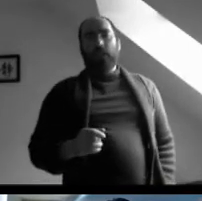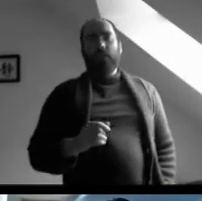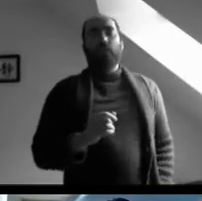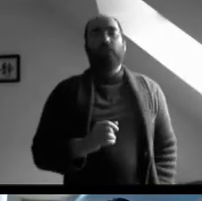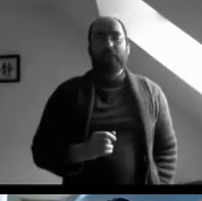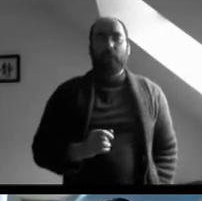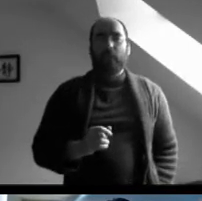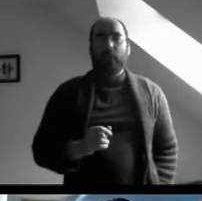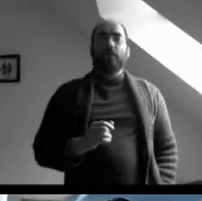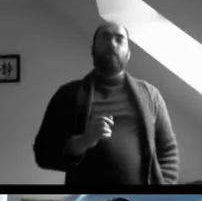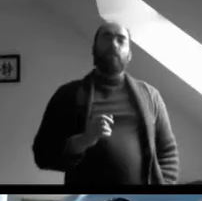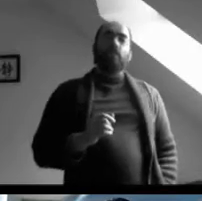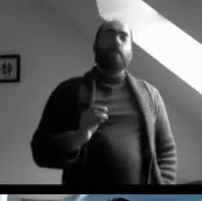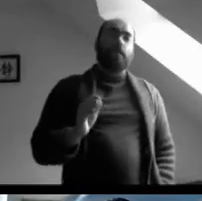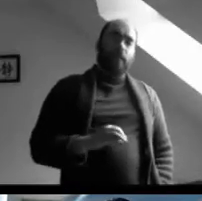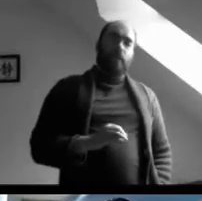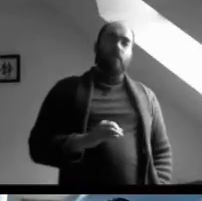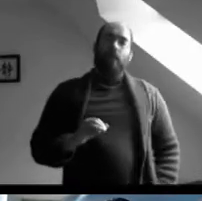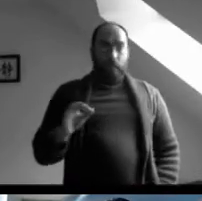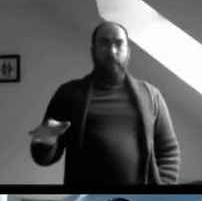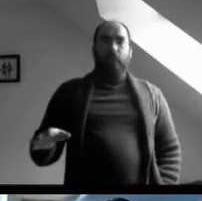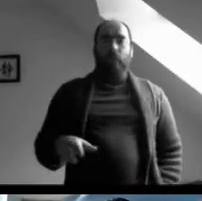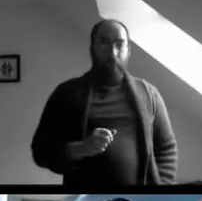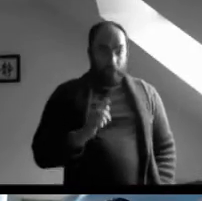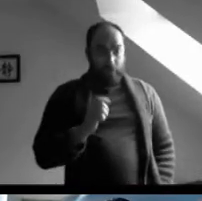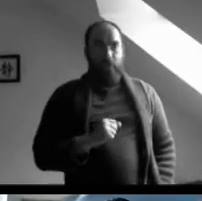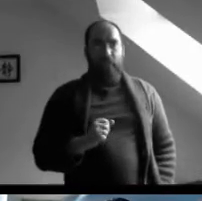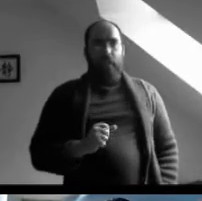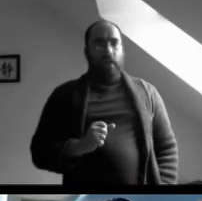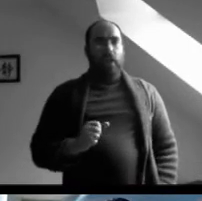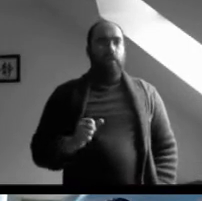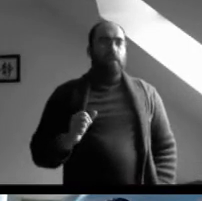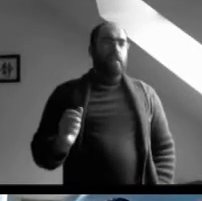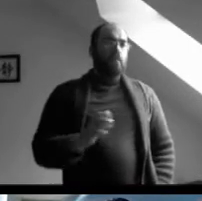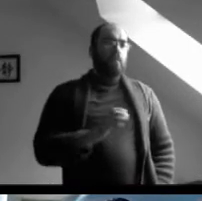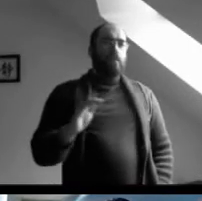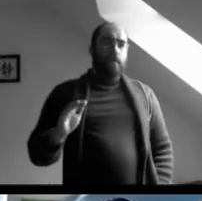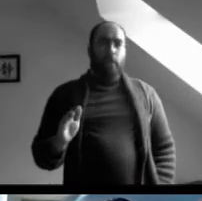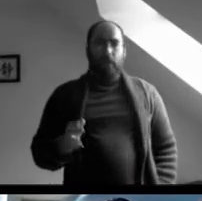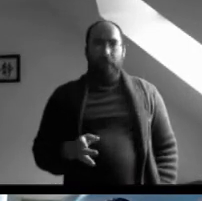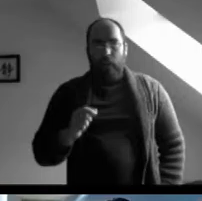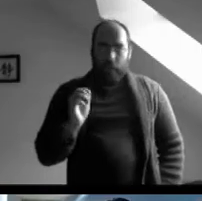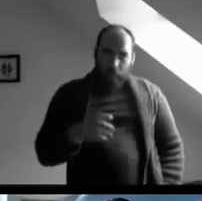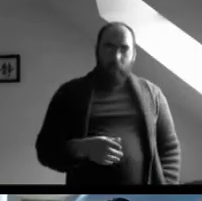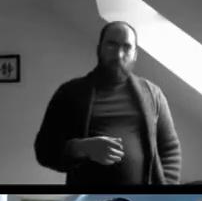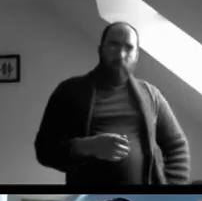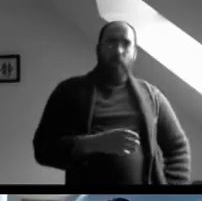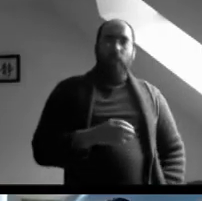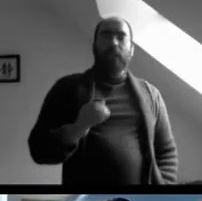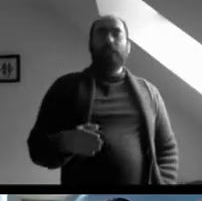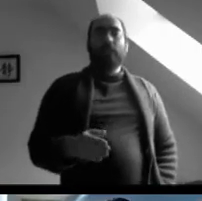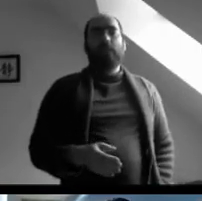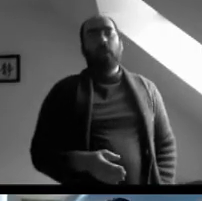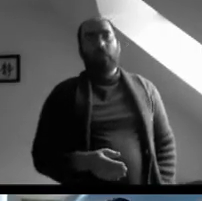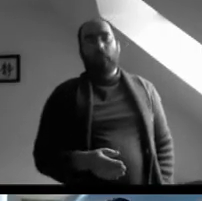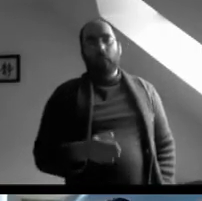ma chérie que le film s'apparenterait sans doute plus à un film d'action et un film d'horreur. Et c'était bien le cas. Elle en est ressortie bouleversée par le final. Elle a pris en plein fouet